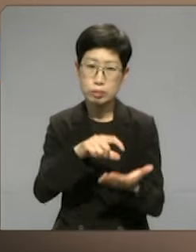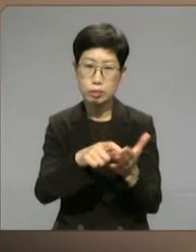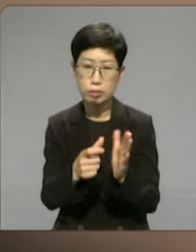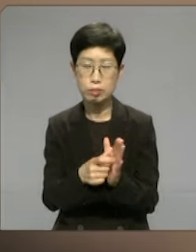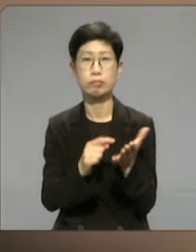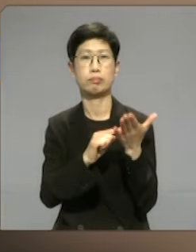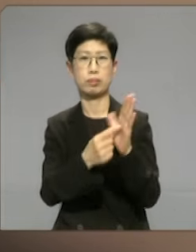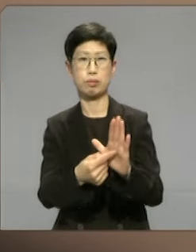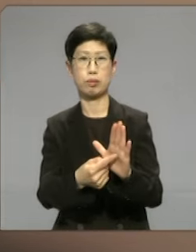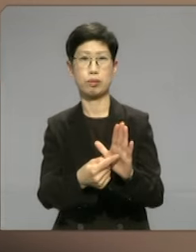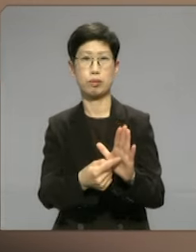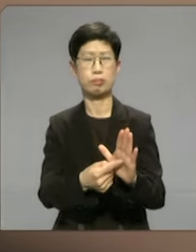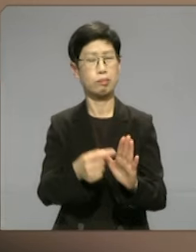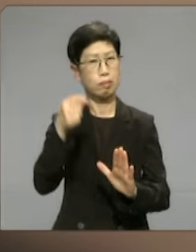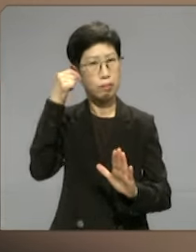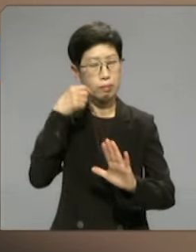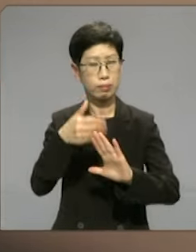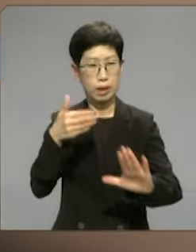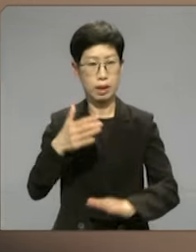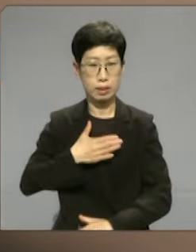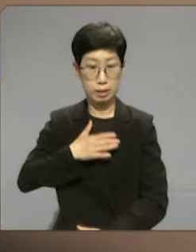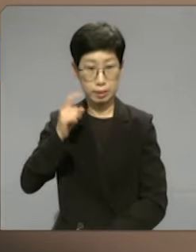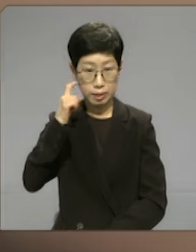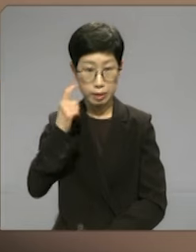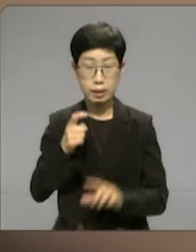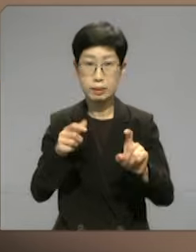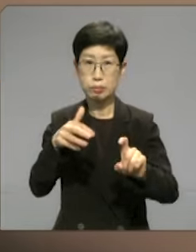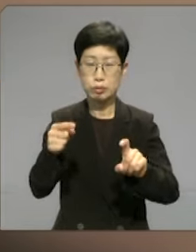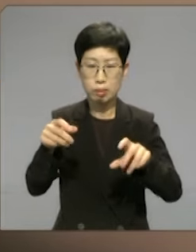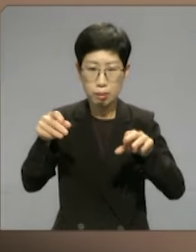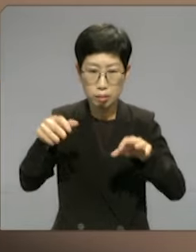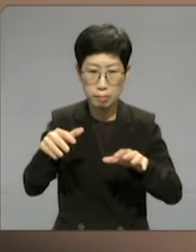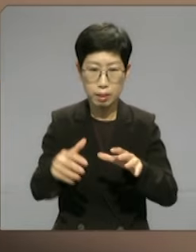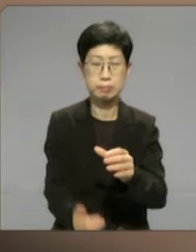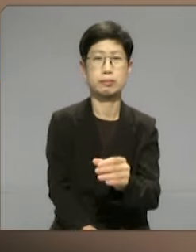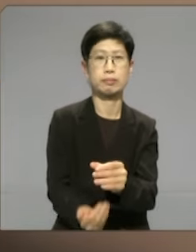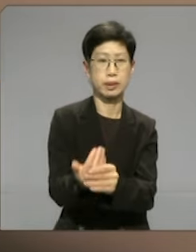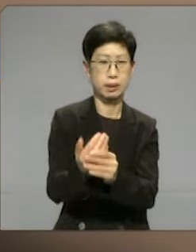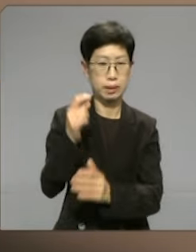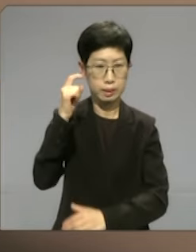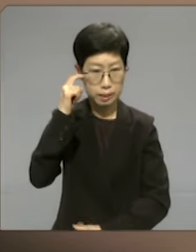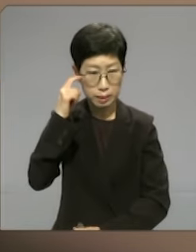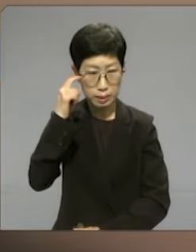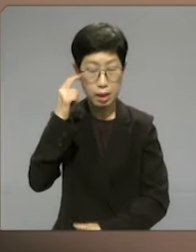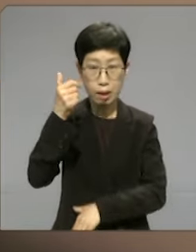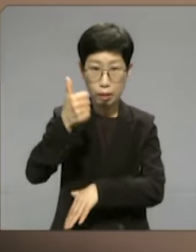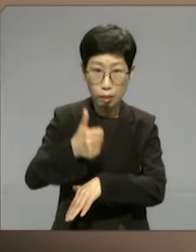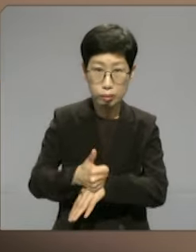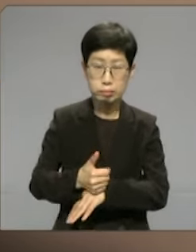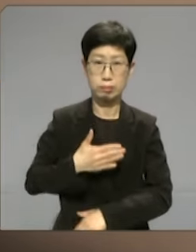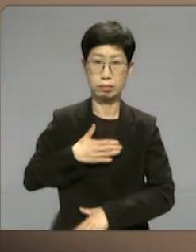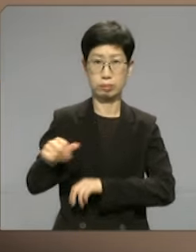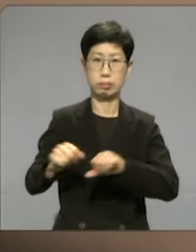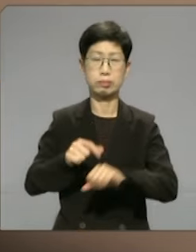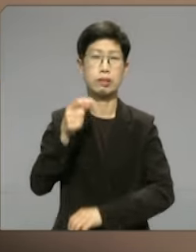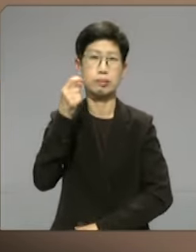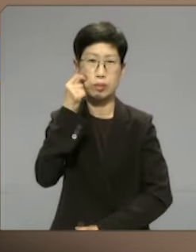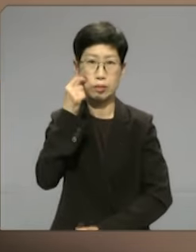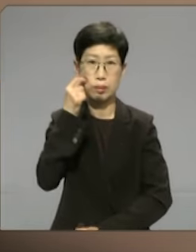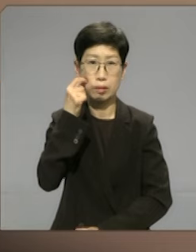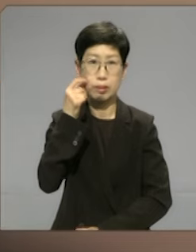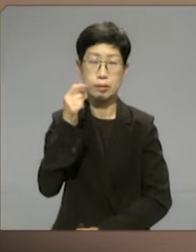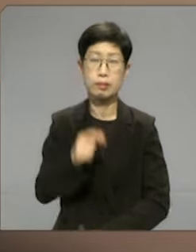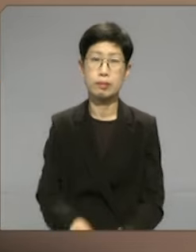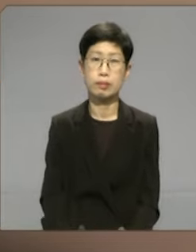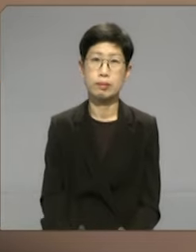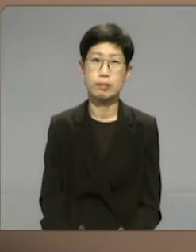said about it being like a three-minute thing or whatnot, I think the entire thing happened within the span of like